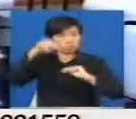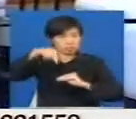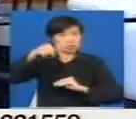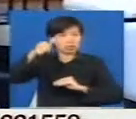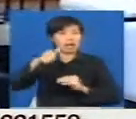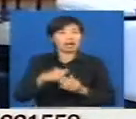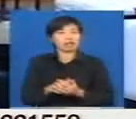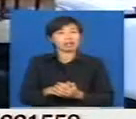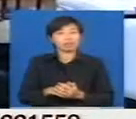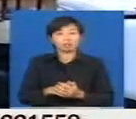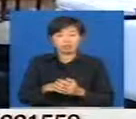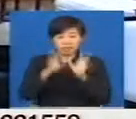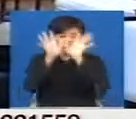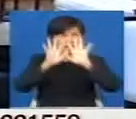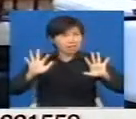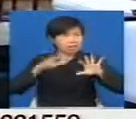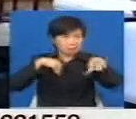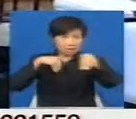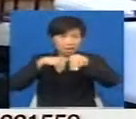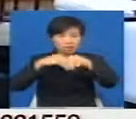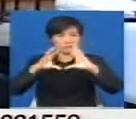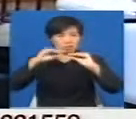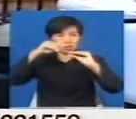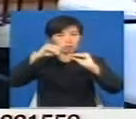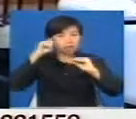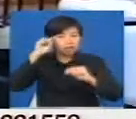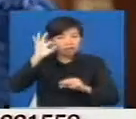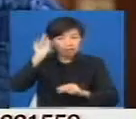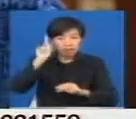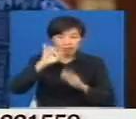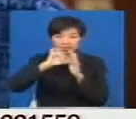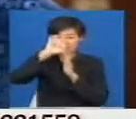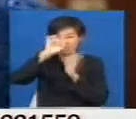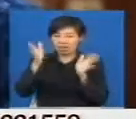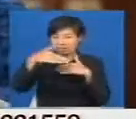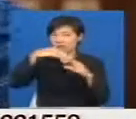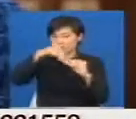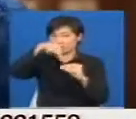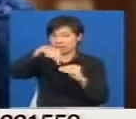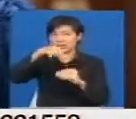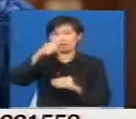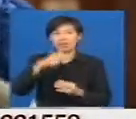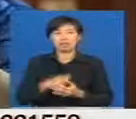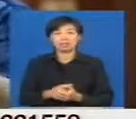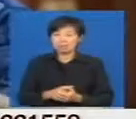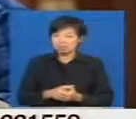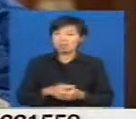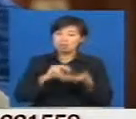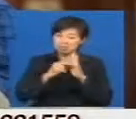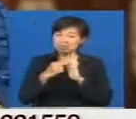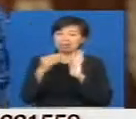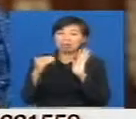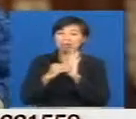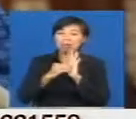สักไม่ถึงปีนะ ครับครับ ก็คือเป็นการแสดงศักยภาพของจังหวัดเชียงใหม่ซึ่งไม่ใช่ว่าทุกอย่างต้องไปลงที่กรุงเทพกันหมดแต่ว่าเชียงใหม่